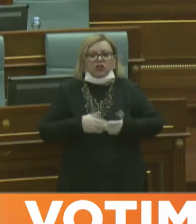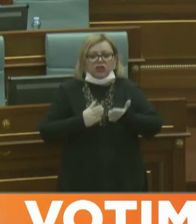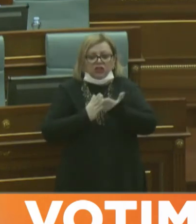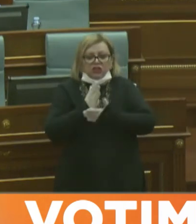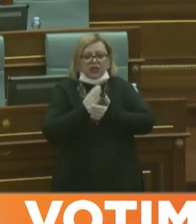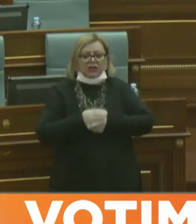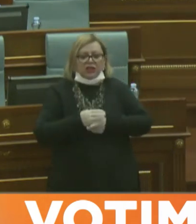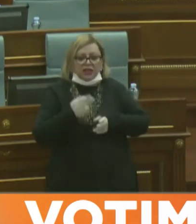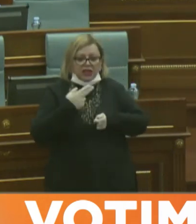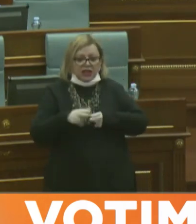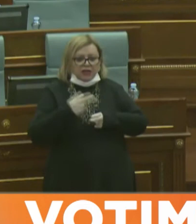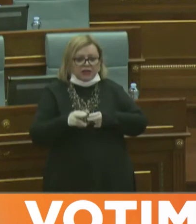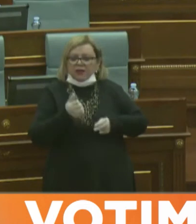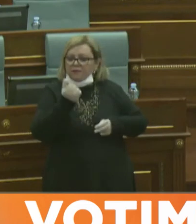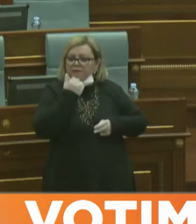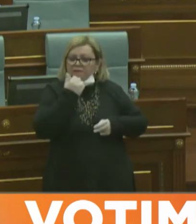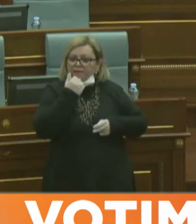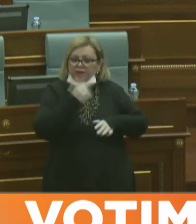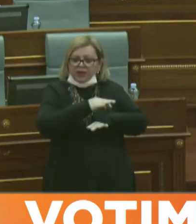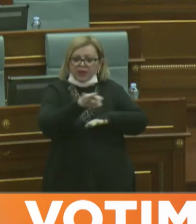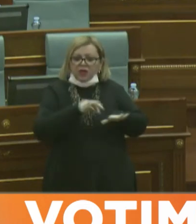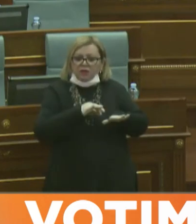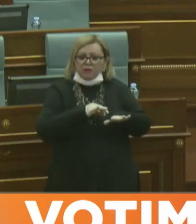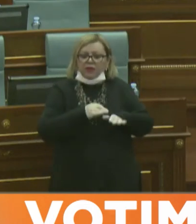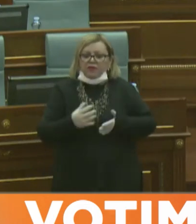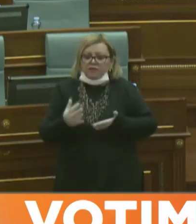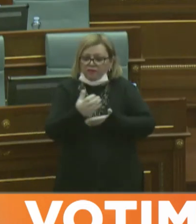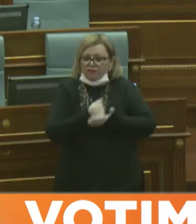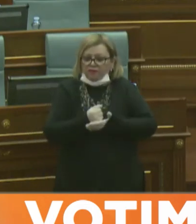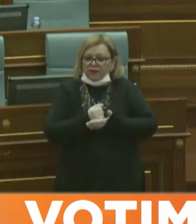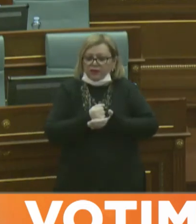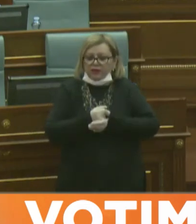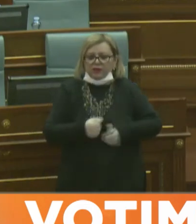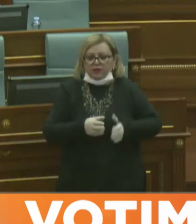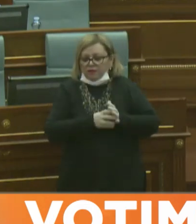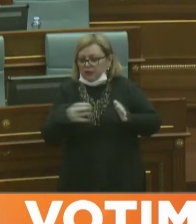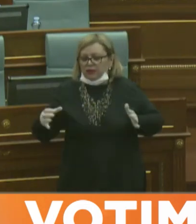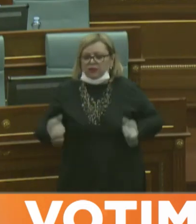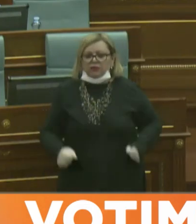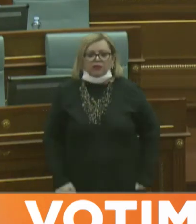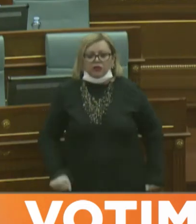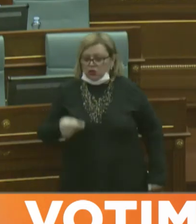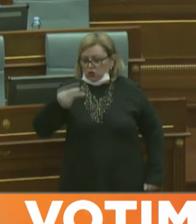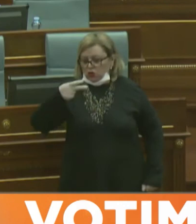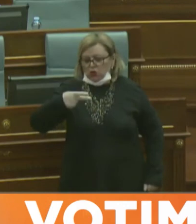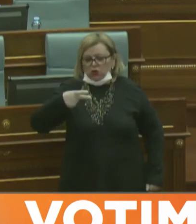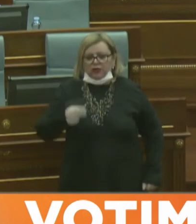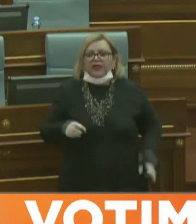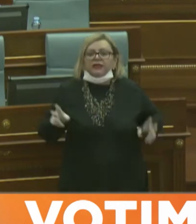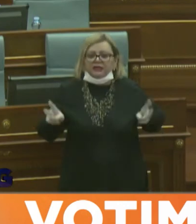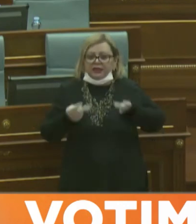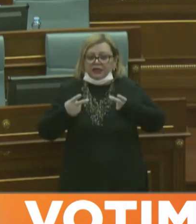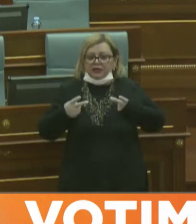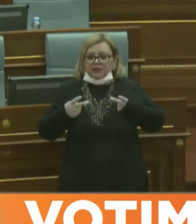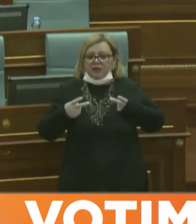kredi për ndërmarrjet private për të financuar projekte investive dhe vazhdimin e operimit. Në dy, lehtësimin